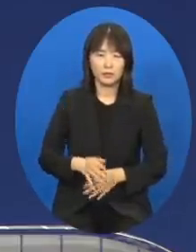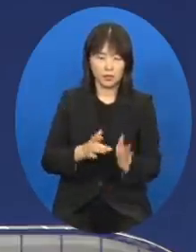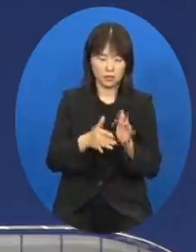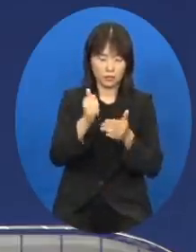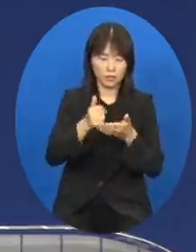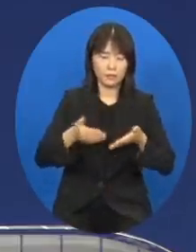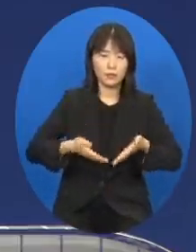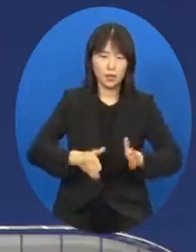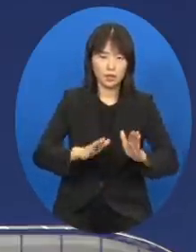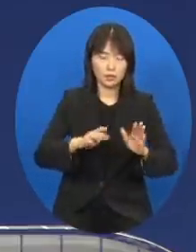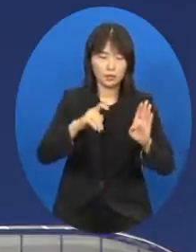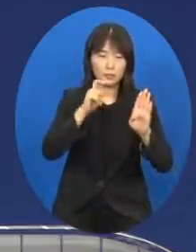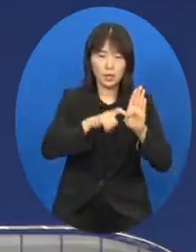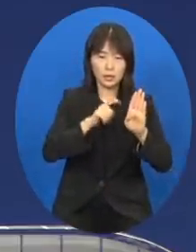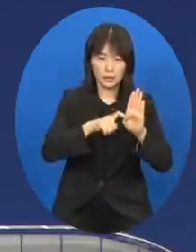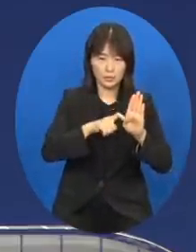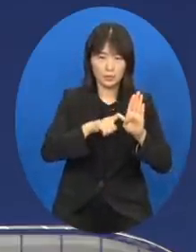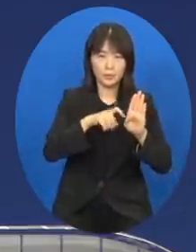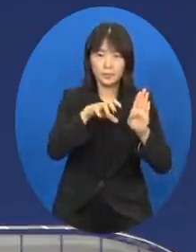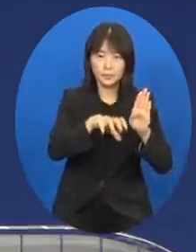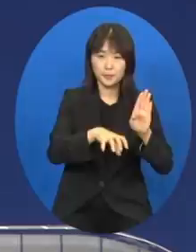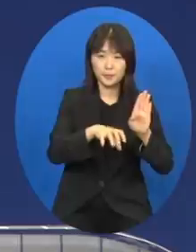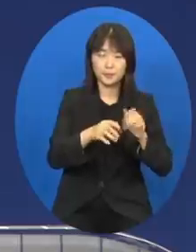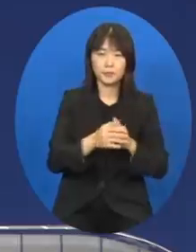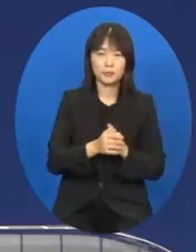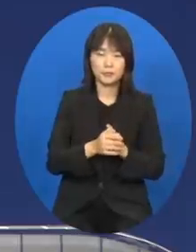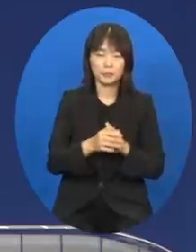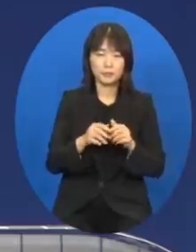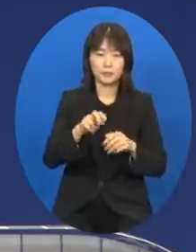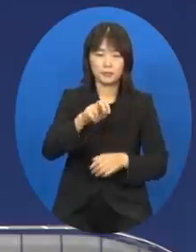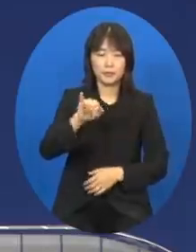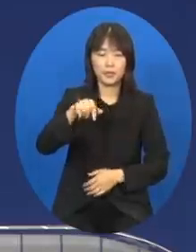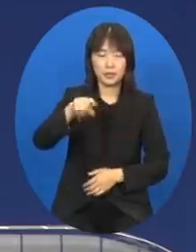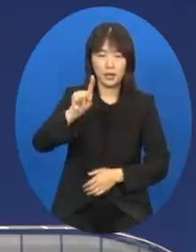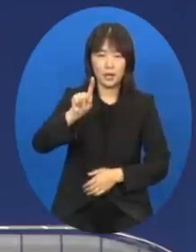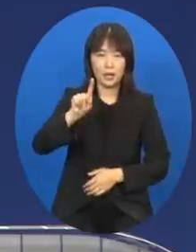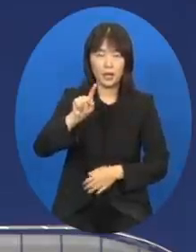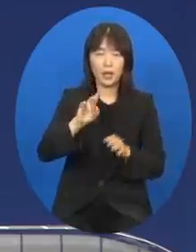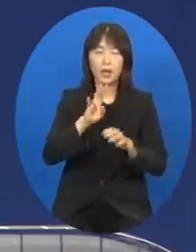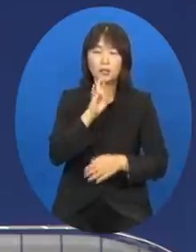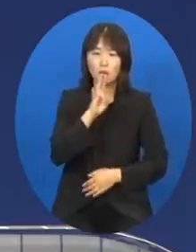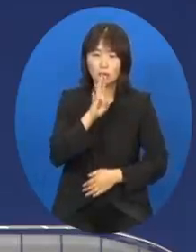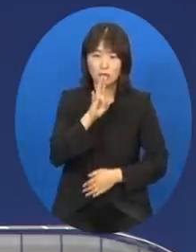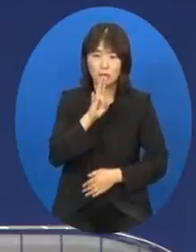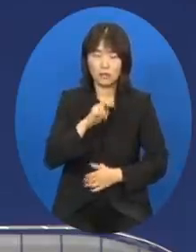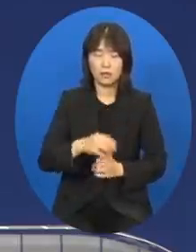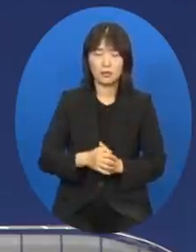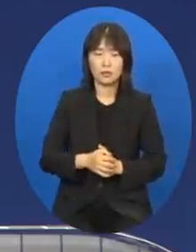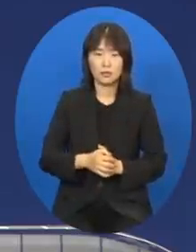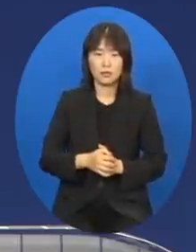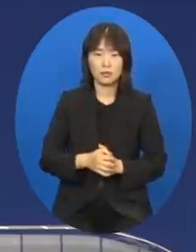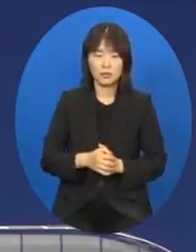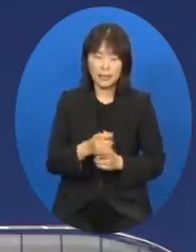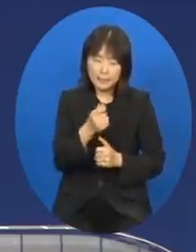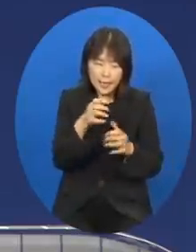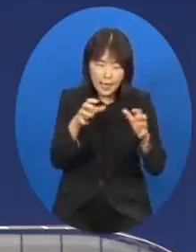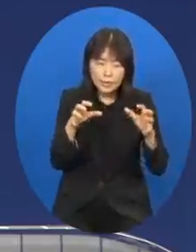예수님이 태어나신 베들레헴은요, 미가 선지자의 예언에 보면은 아주 작은